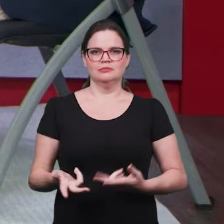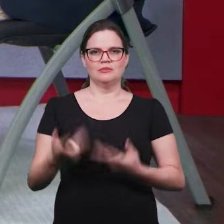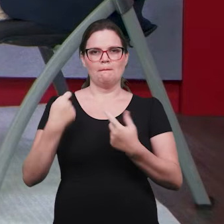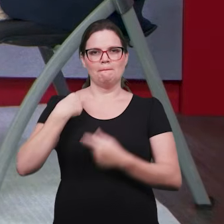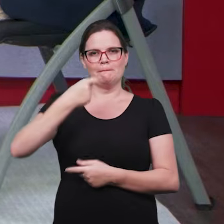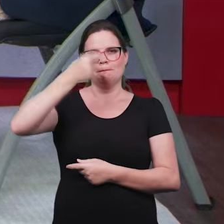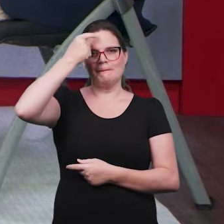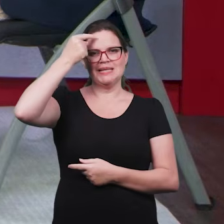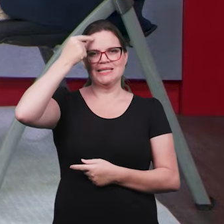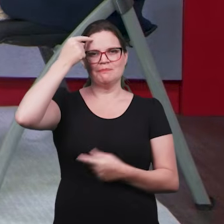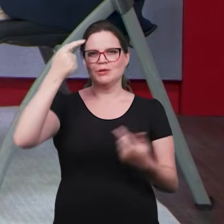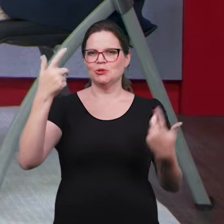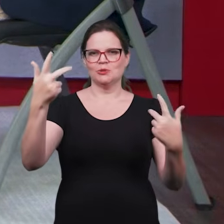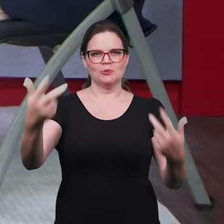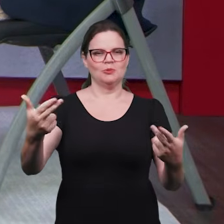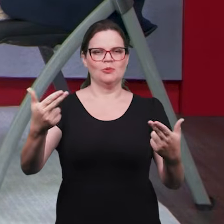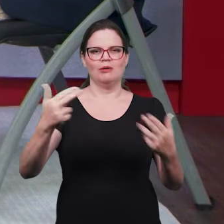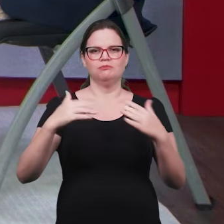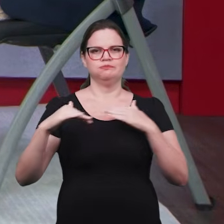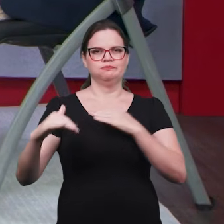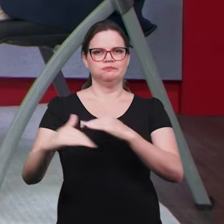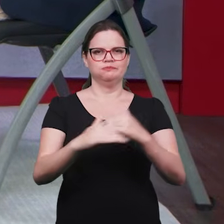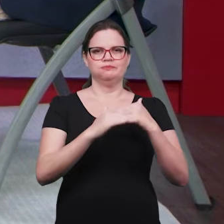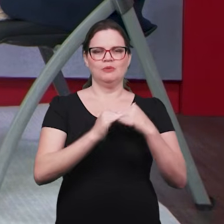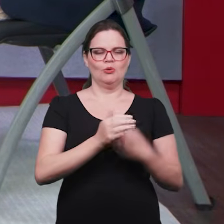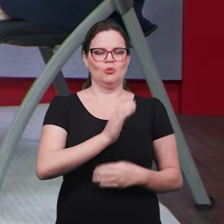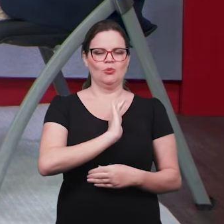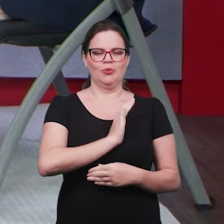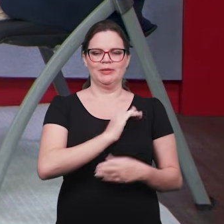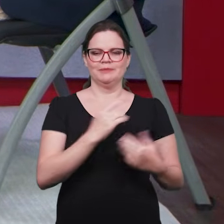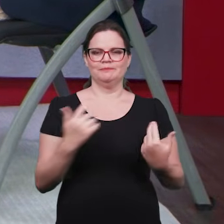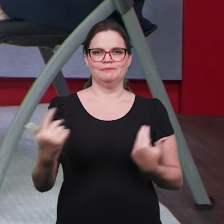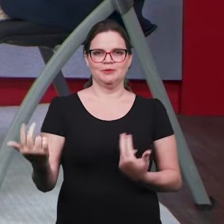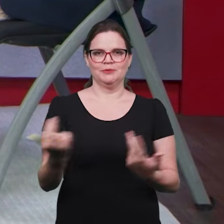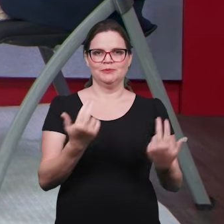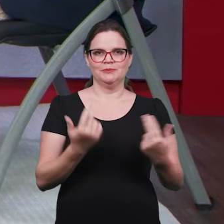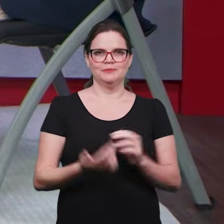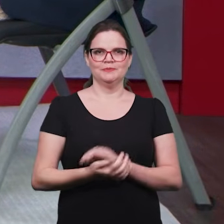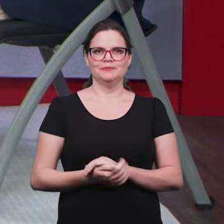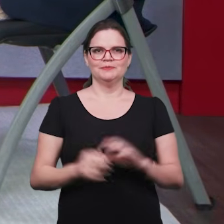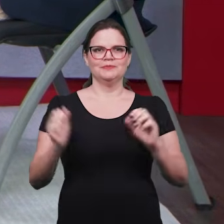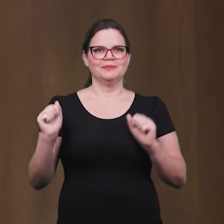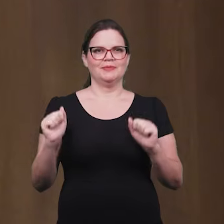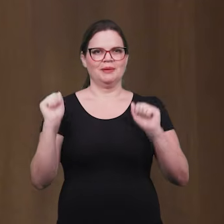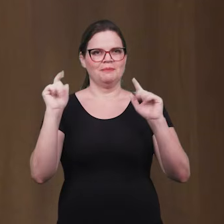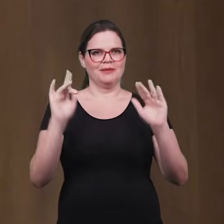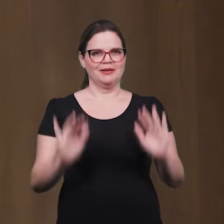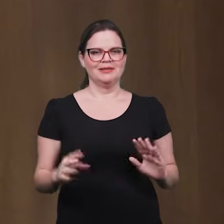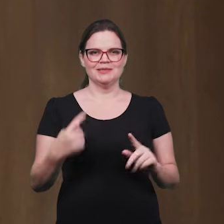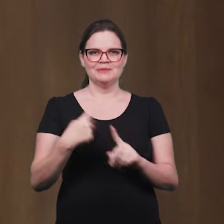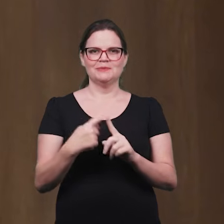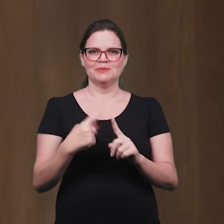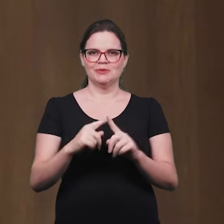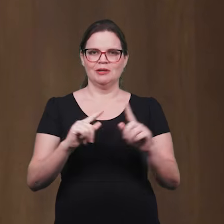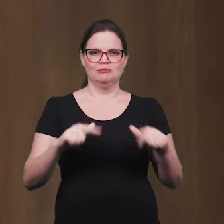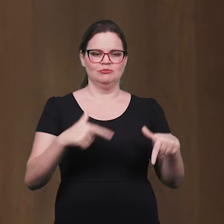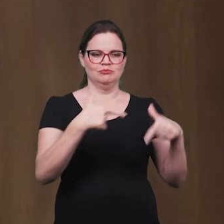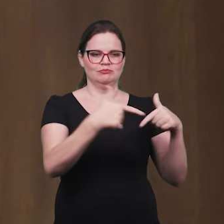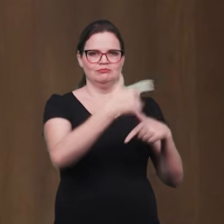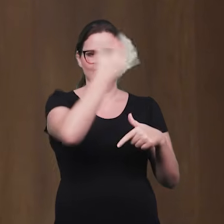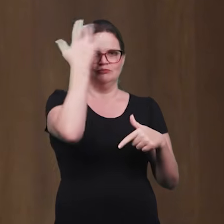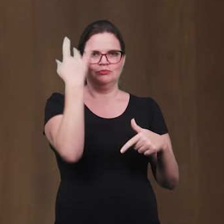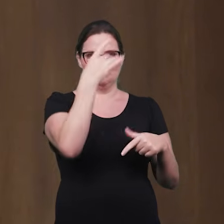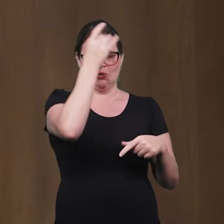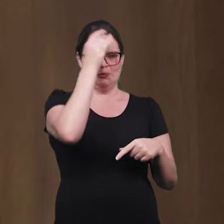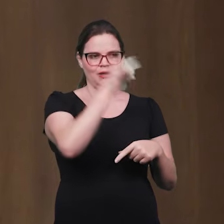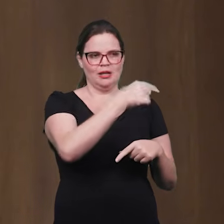aqui eu vejo o mesmo pensamento, o mesmo coração. Que bênção, porque o mesmo